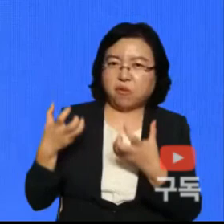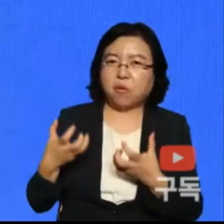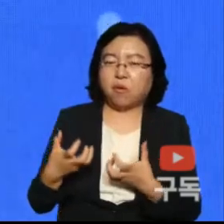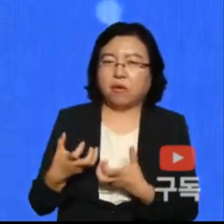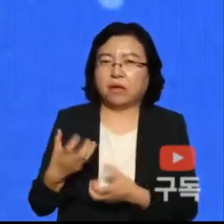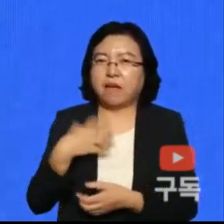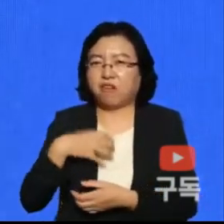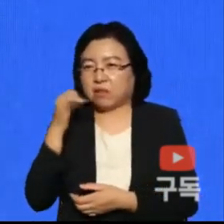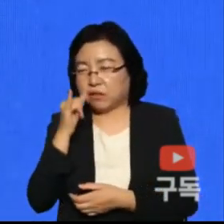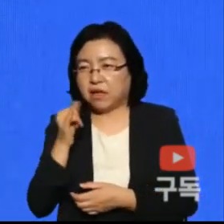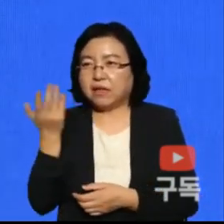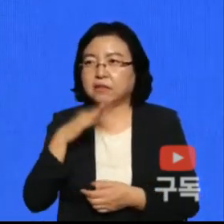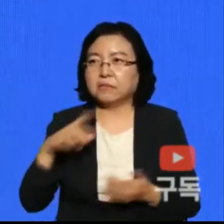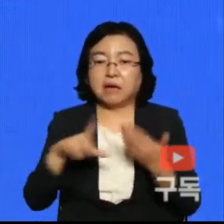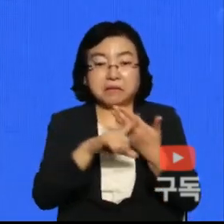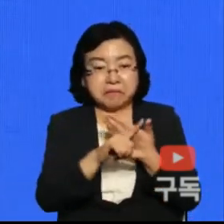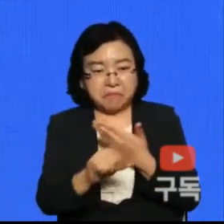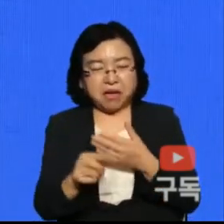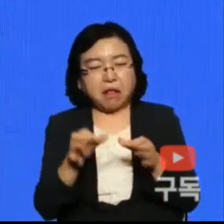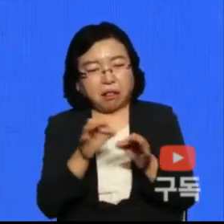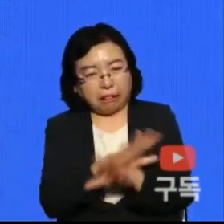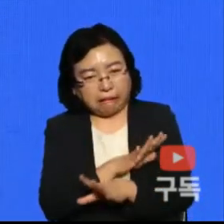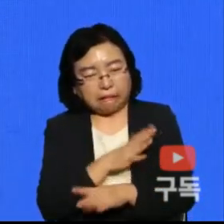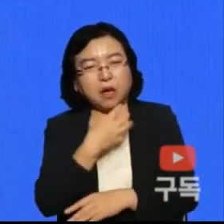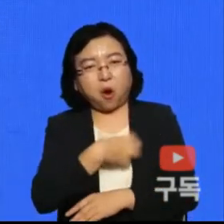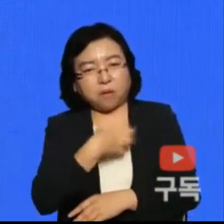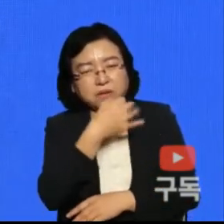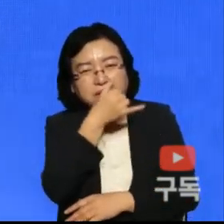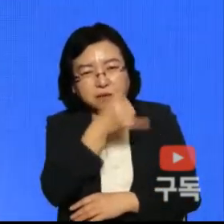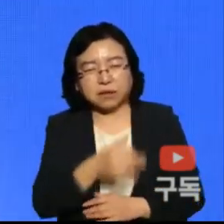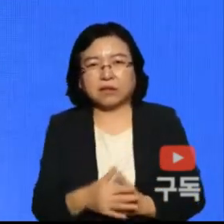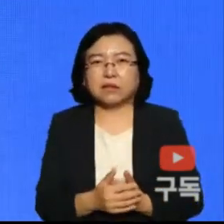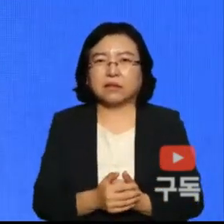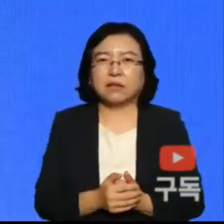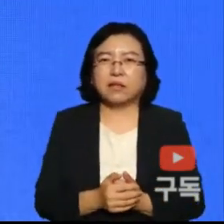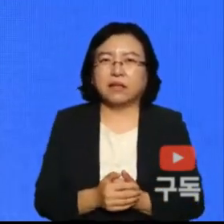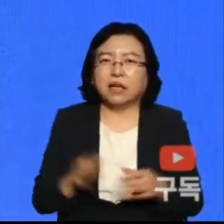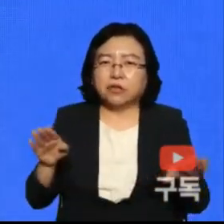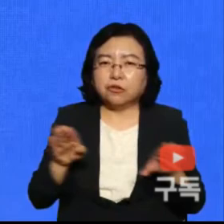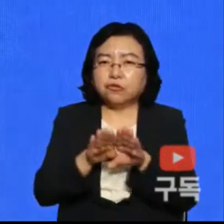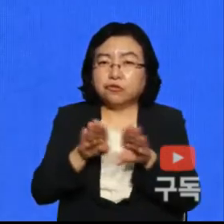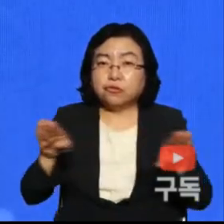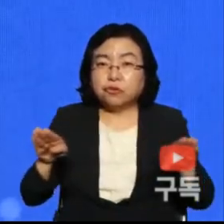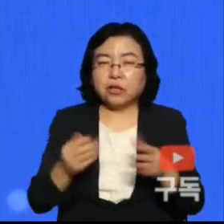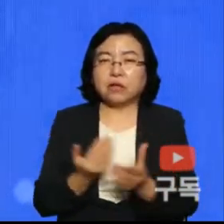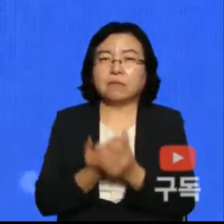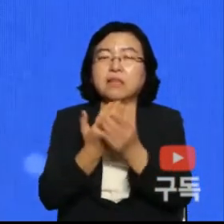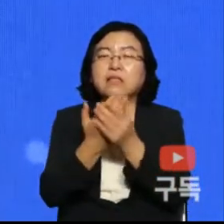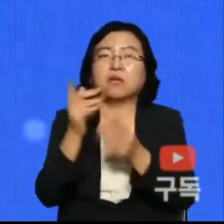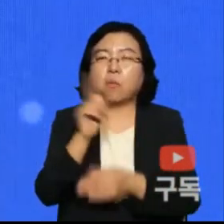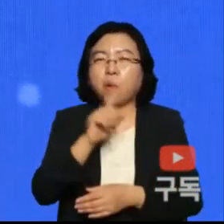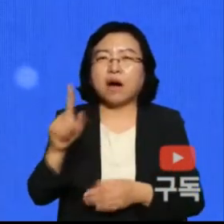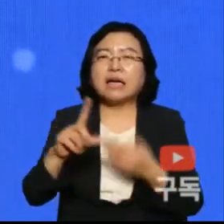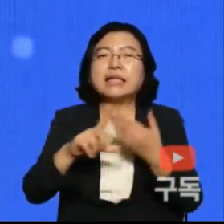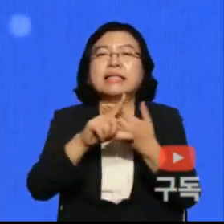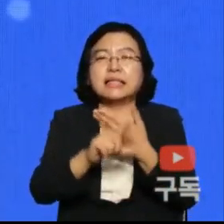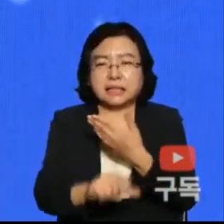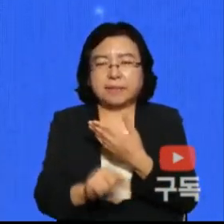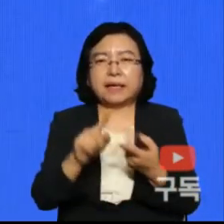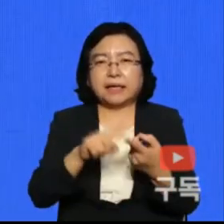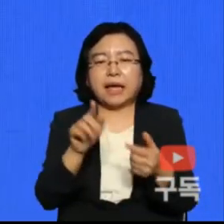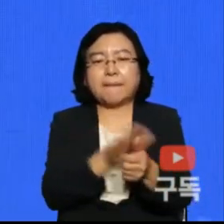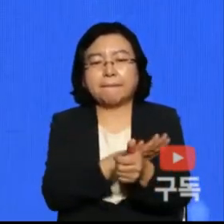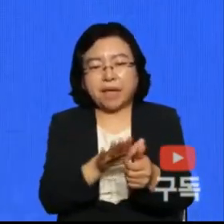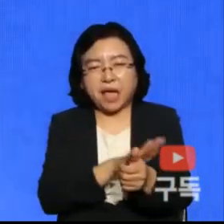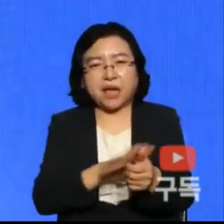지방은 소면이 우리가 된다고 합니다 균형 발전은 이제 지방에 대한 밸리 어 차원의 문제가